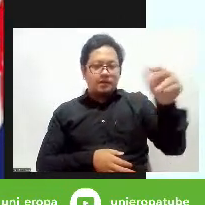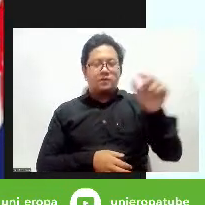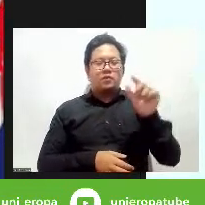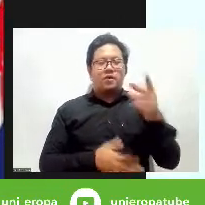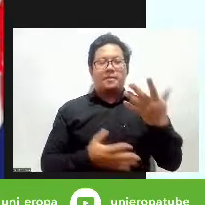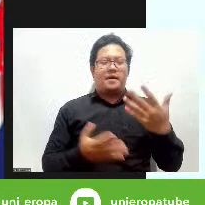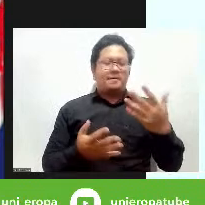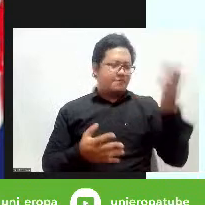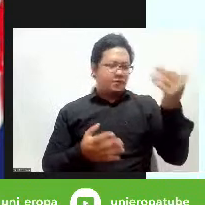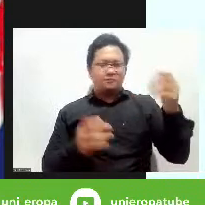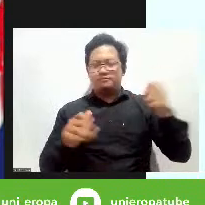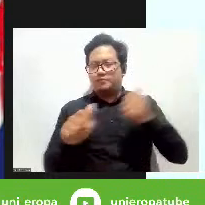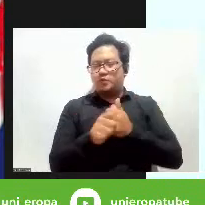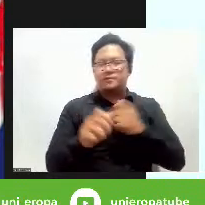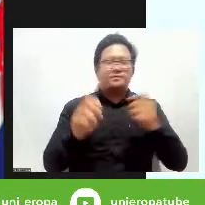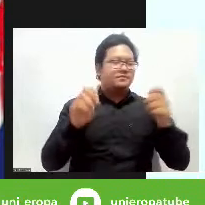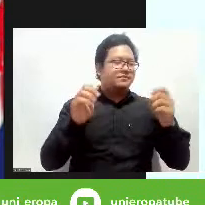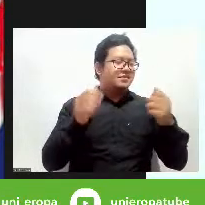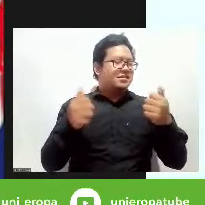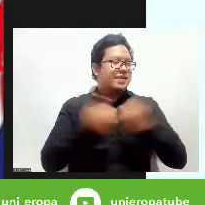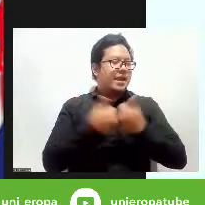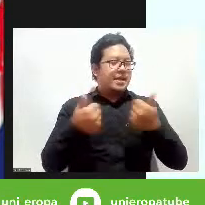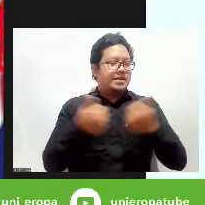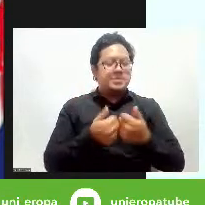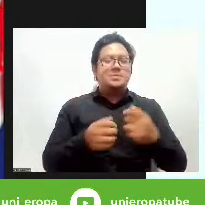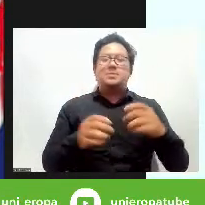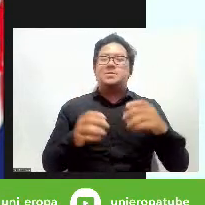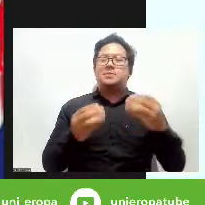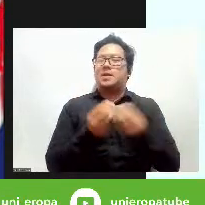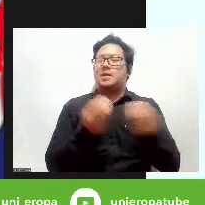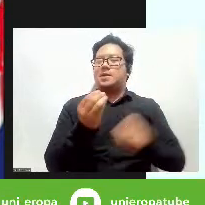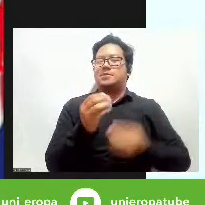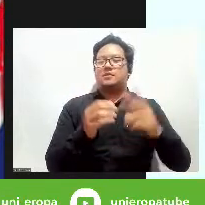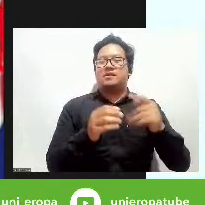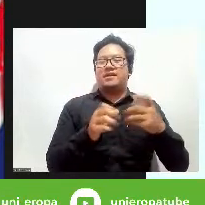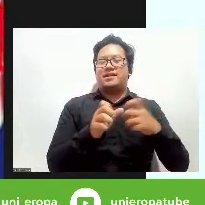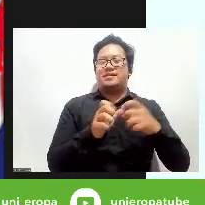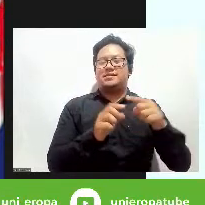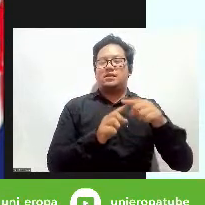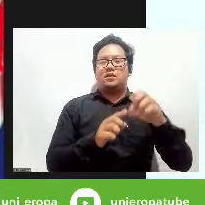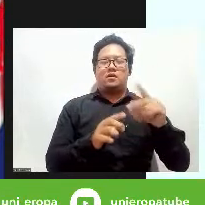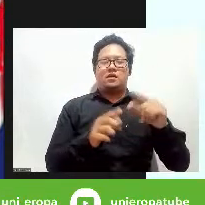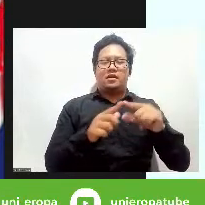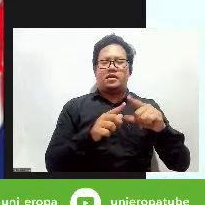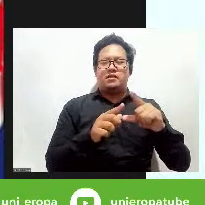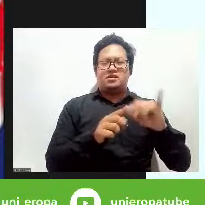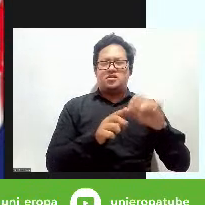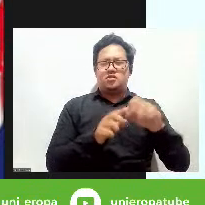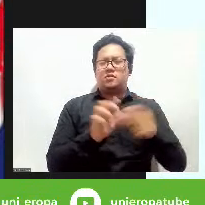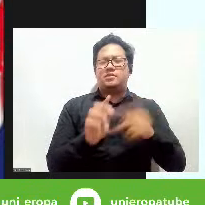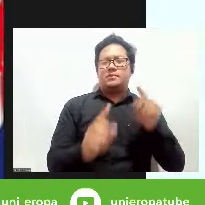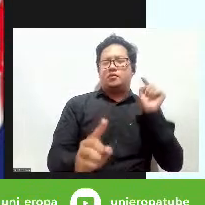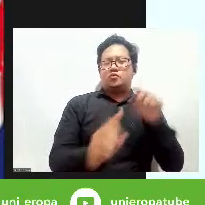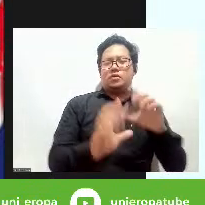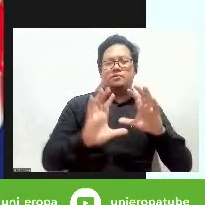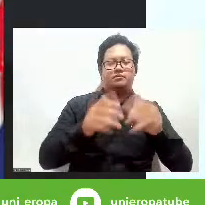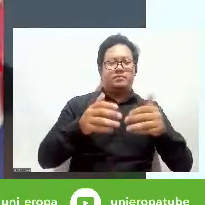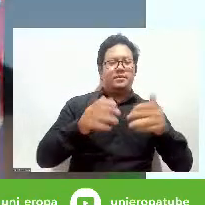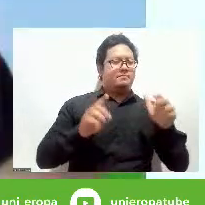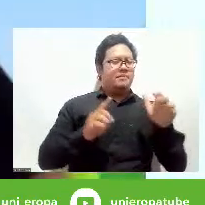Day everyday everyday everyday Thank you